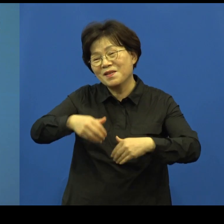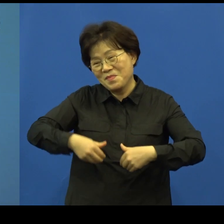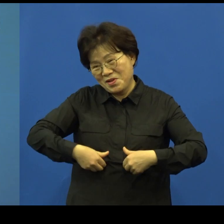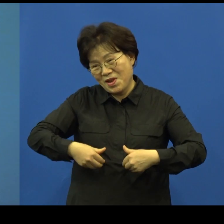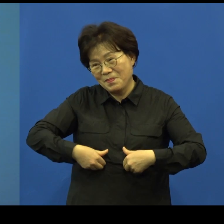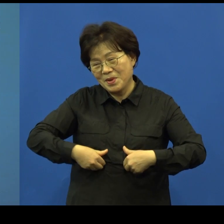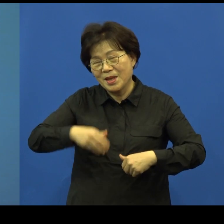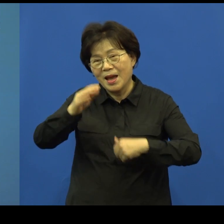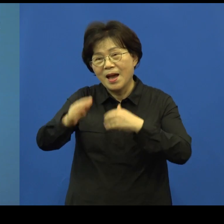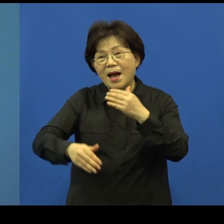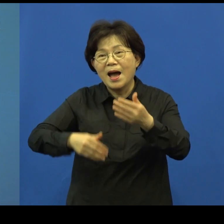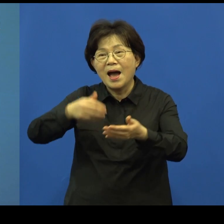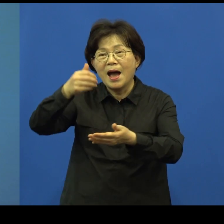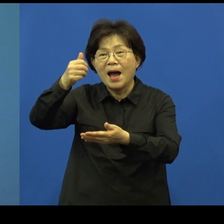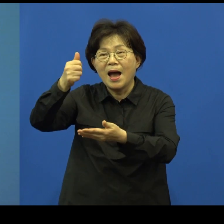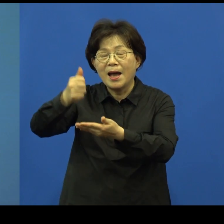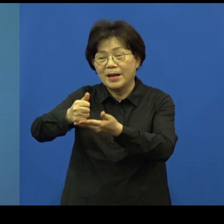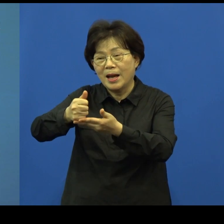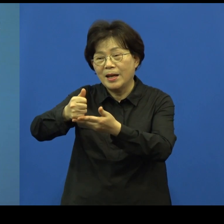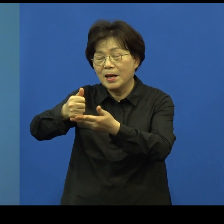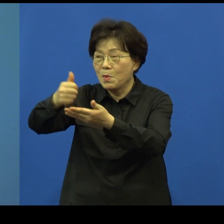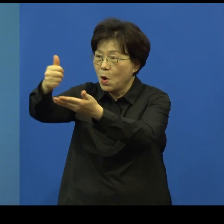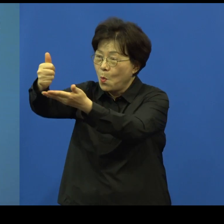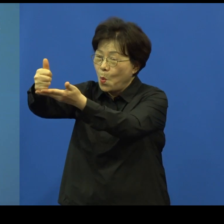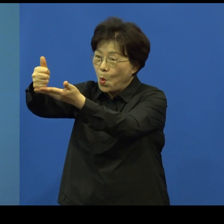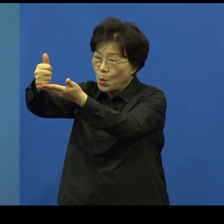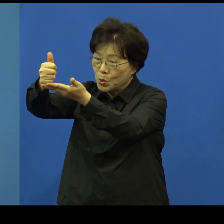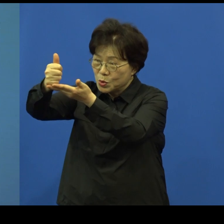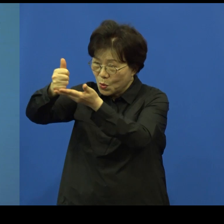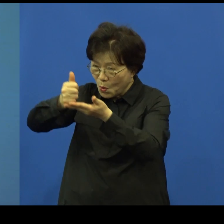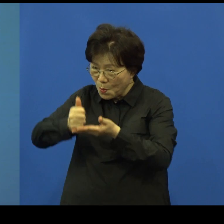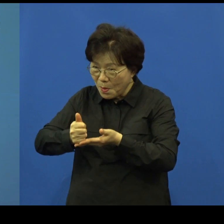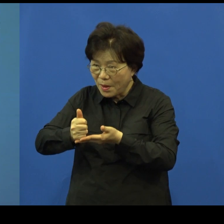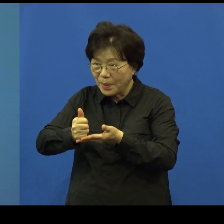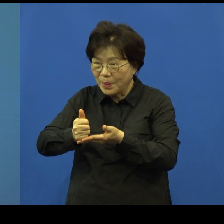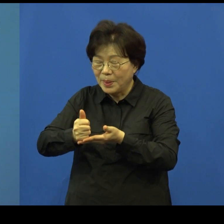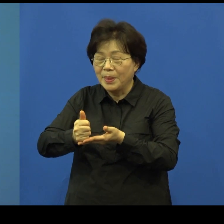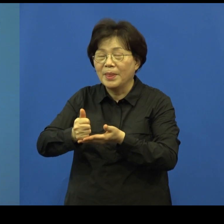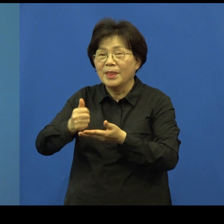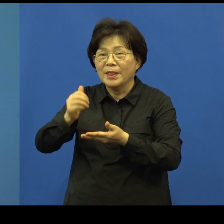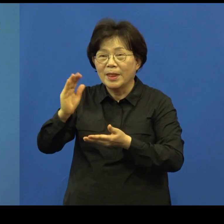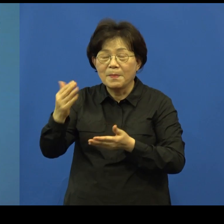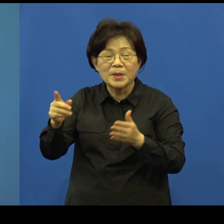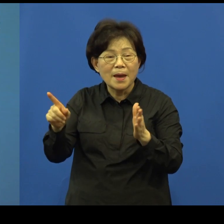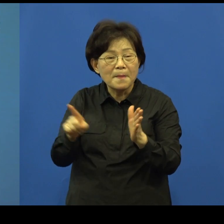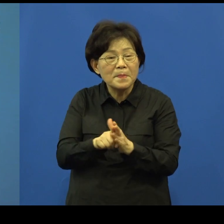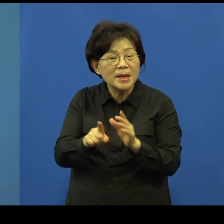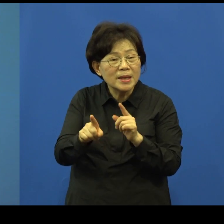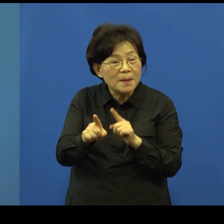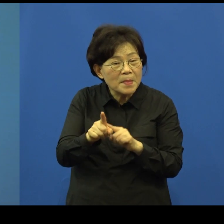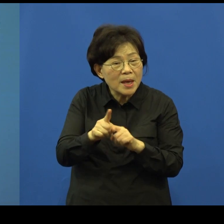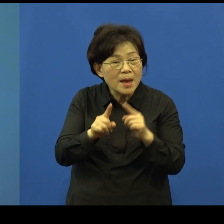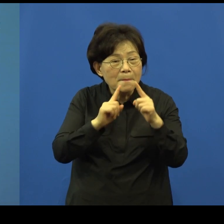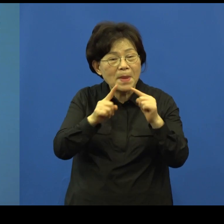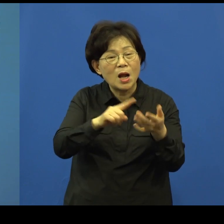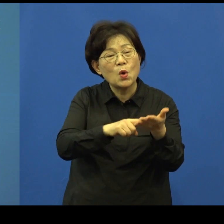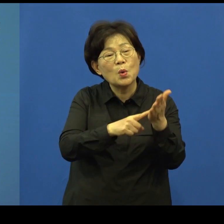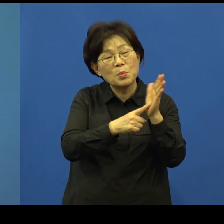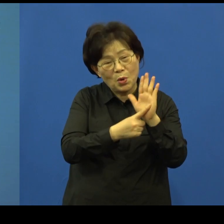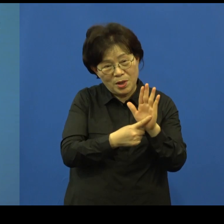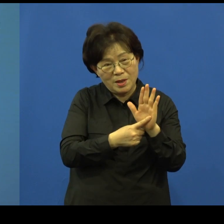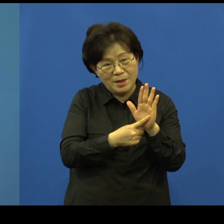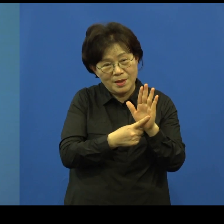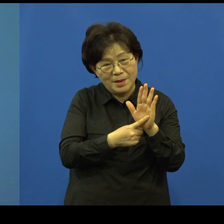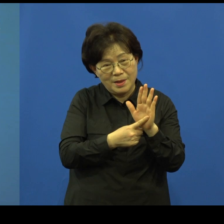그러니까 하나님을 모셔오면 되는 거죠. 믿음이 말로 표현되는 거예요.